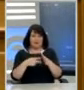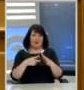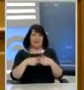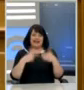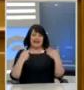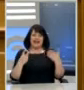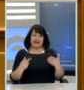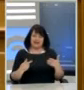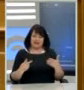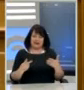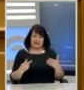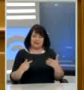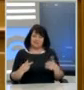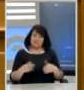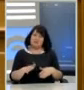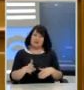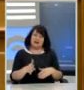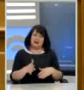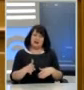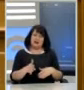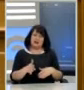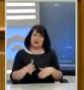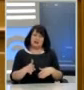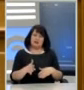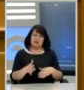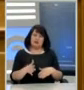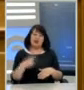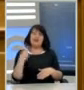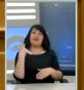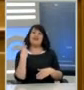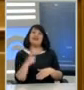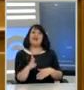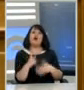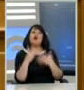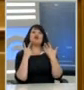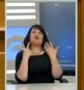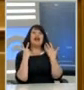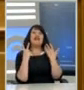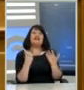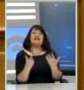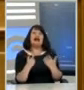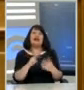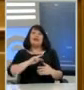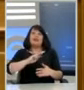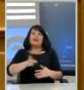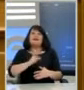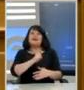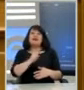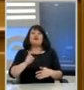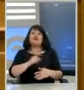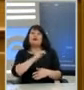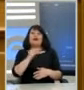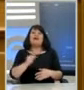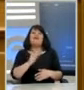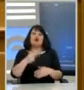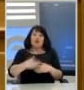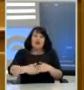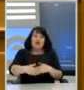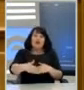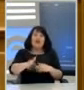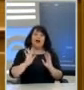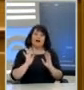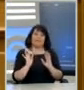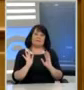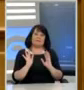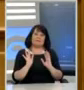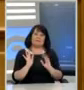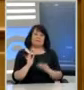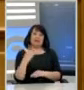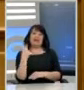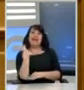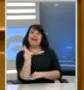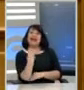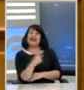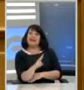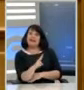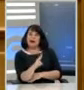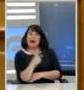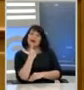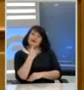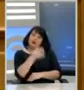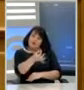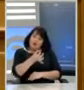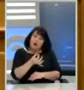2017 θα έφτανε, κύριε Τσίπρα, τα 207 δισεκατομμύρια. Σύμφωνα με τις δικές σας